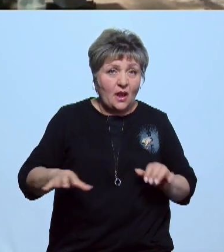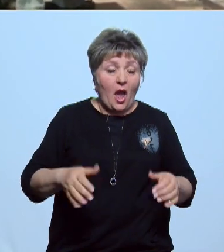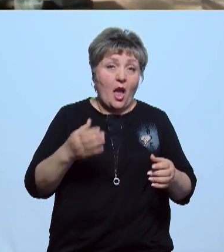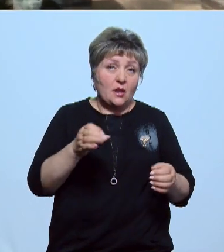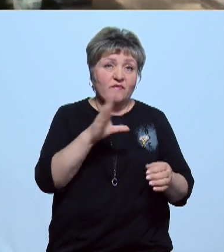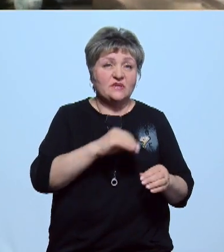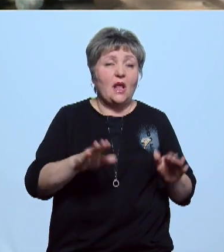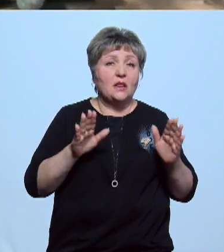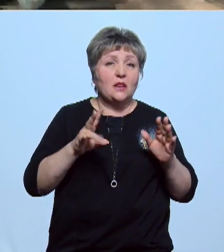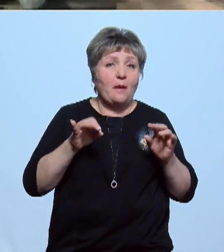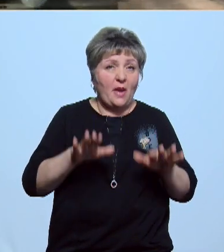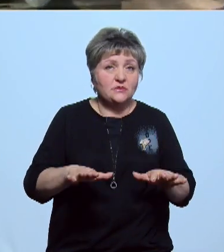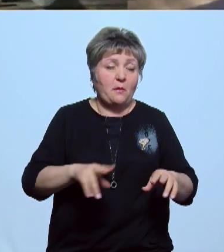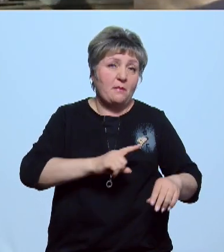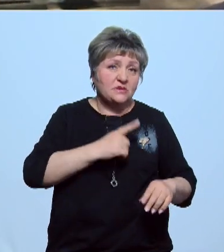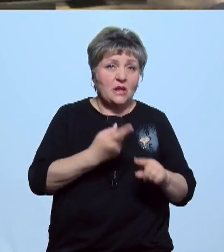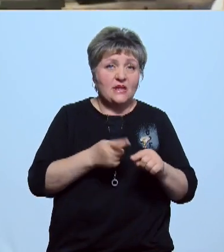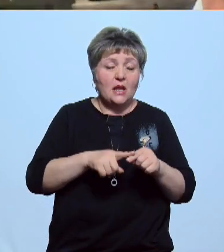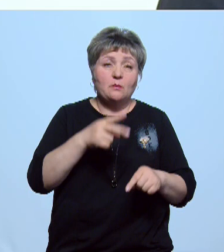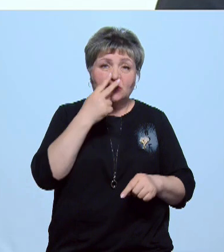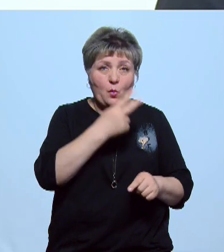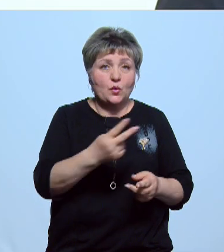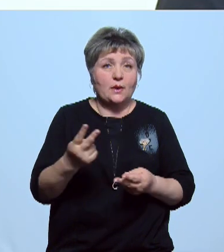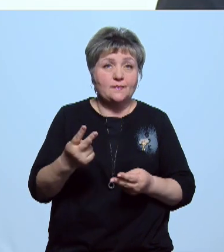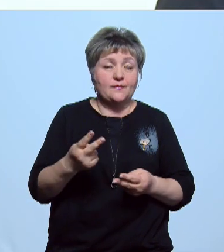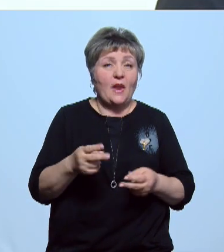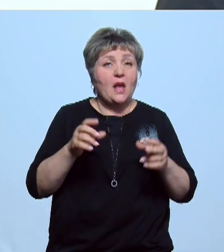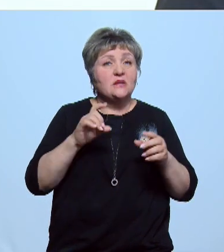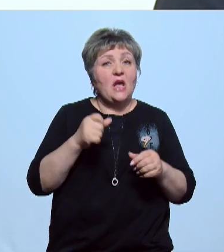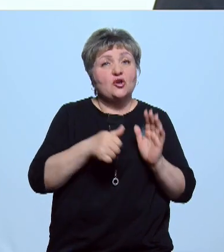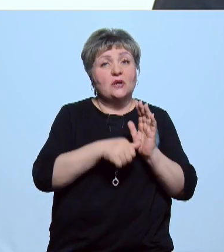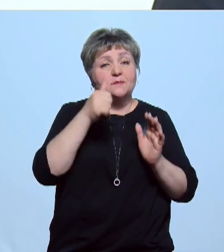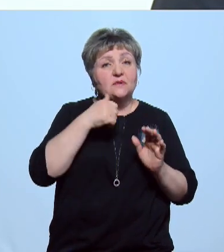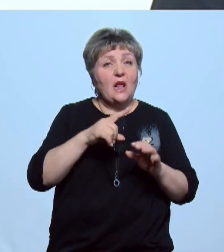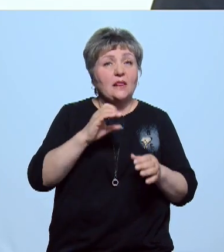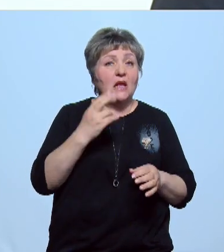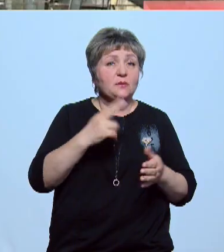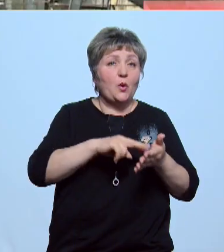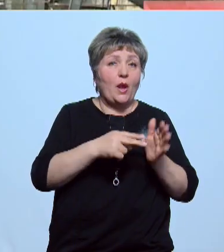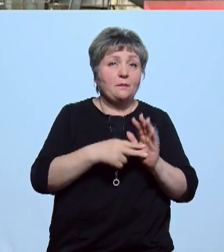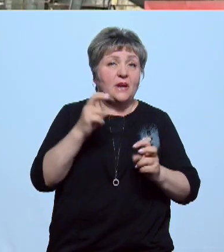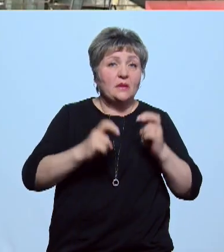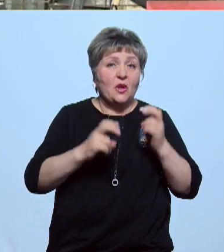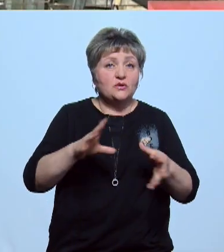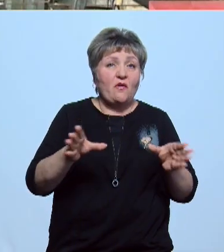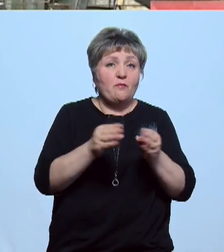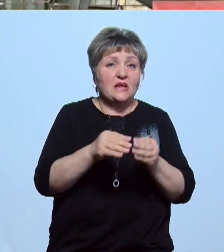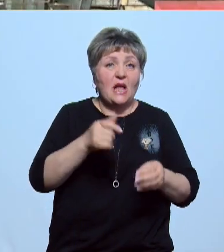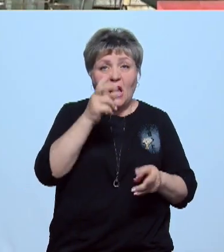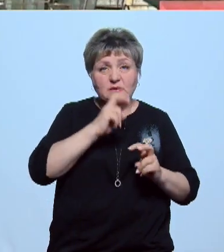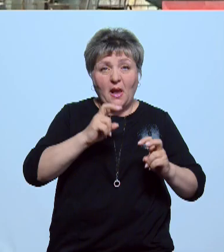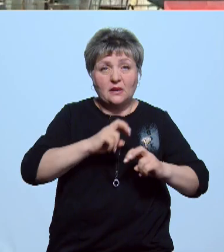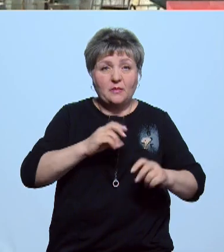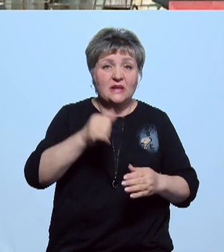на месте лежат. Мастера за этим смотрят, начальство смотрит. За полгода участия в нацпроекте предприятию совместно с экспертами